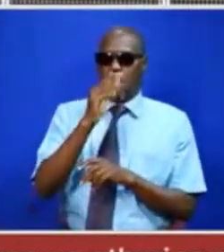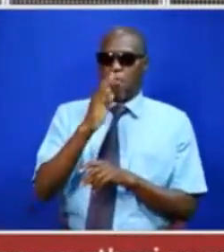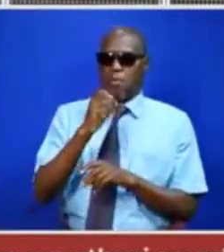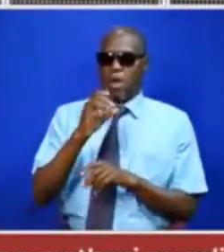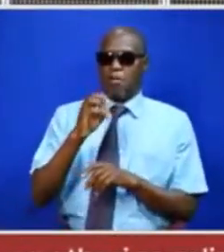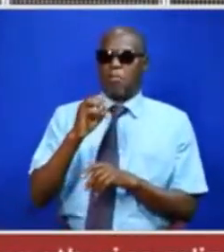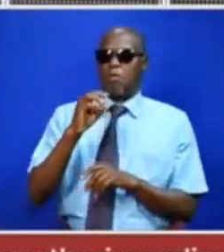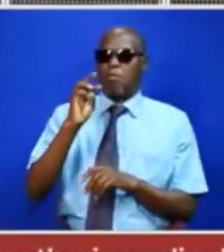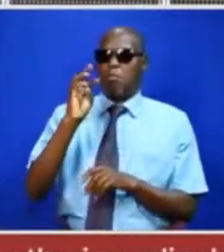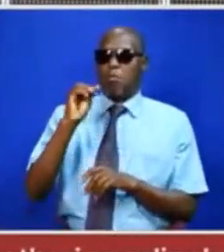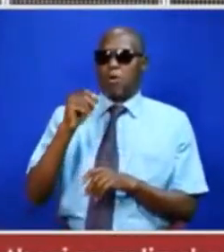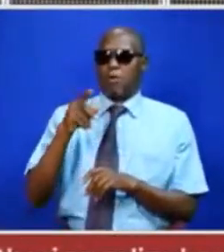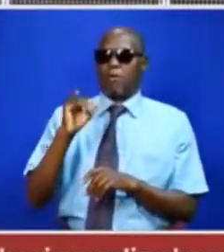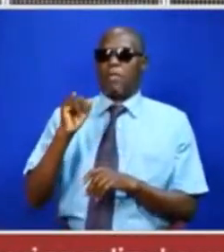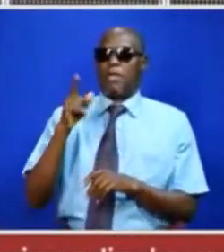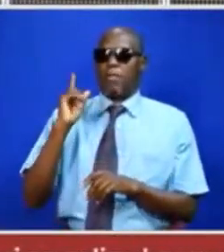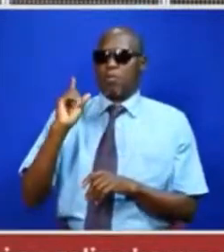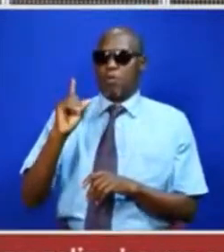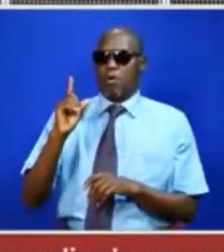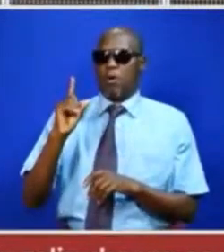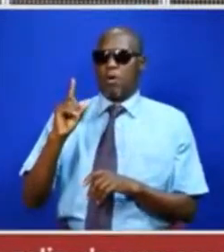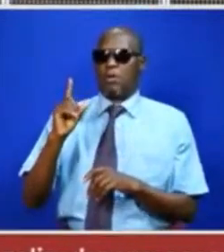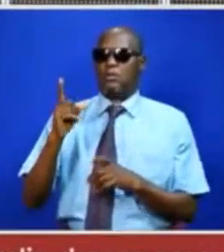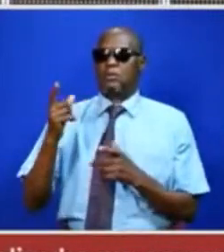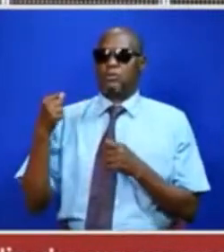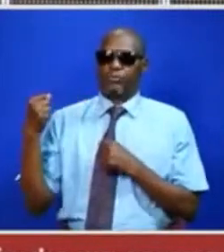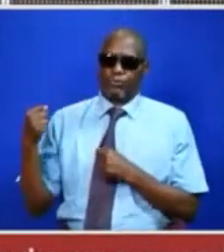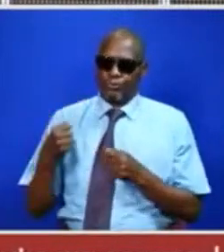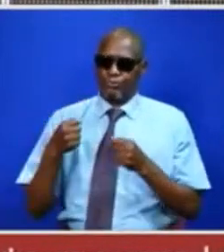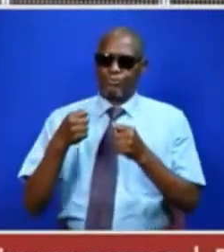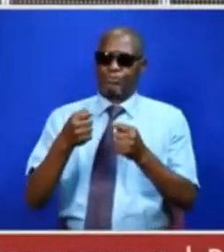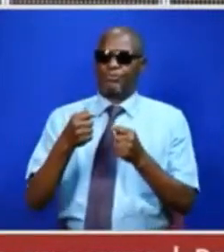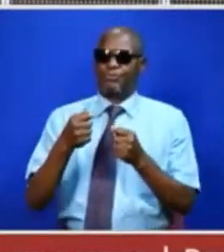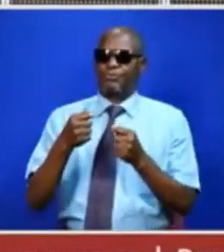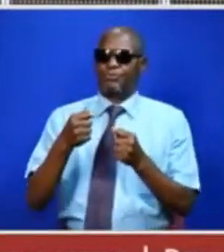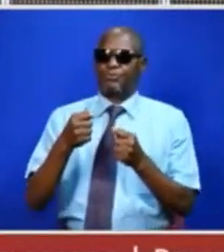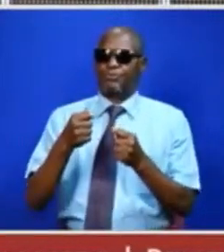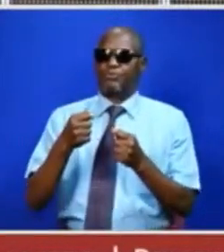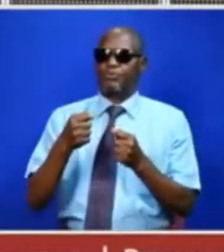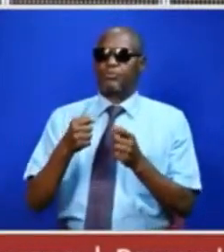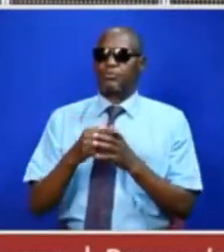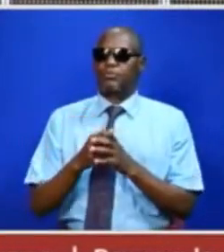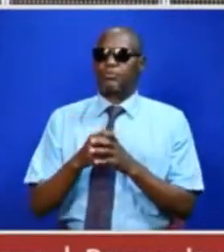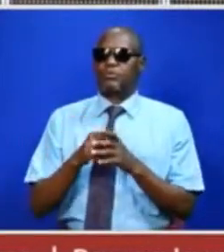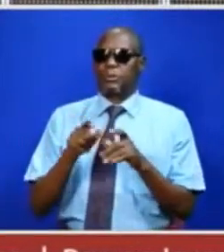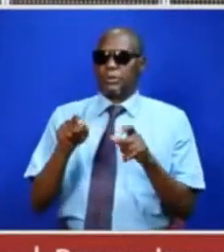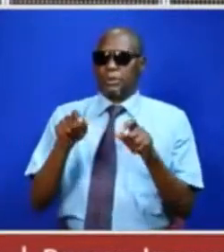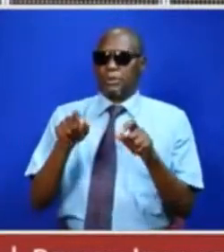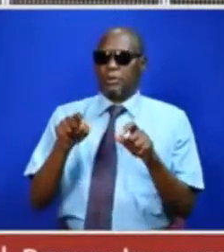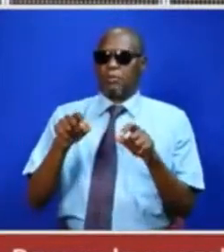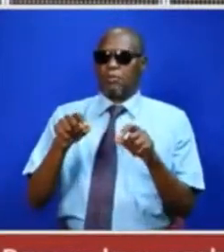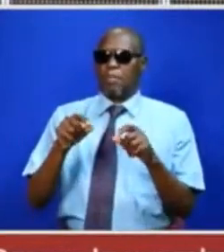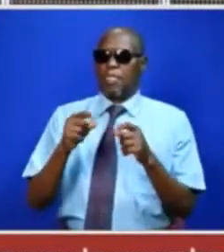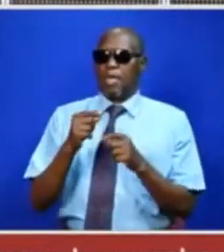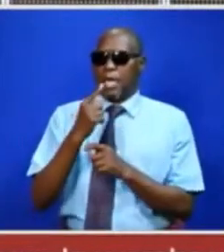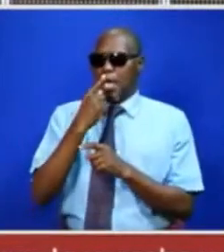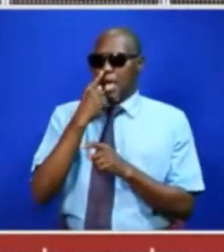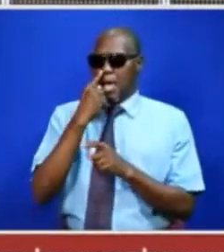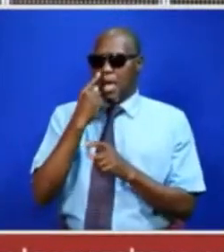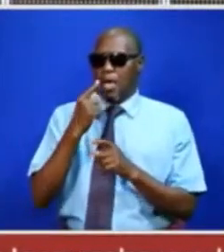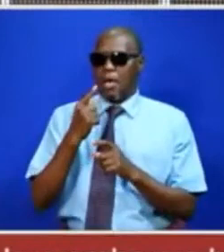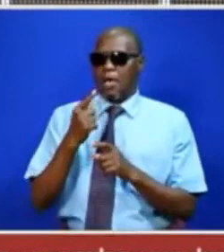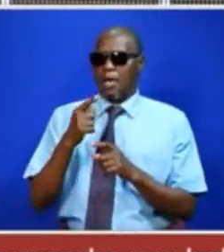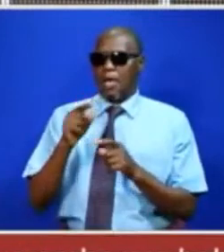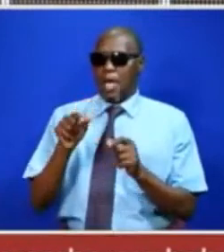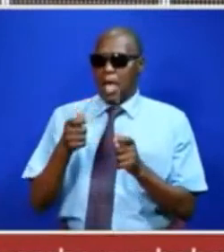dereva anayeaminika kupeleka mitungi ya gesi kwenye kituo hicho cha gesi siku chache tu kabla ya mkasa wa mlipuko wa gesi uliopelekea